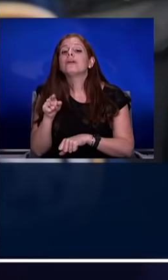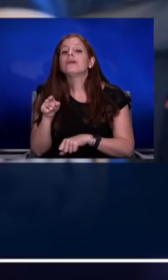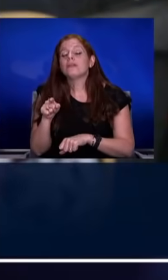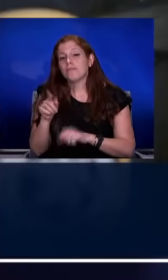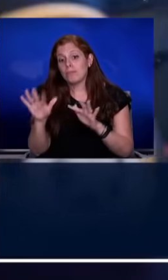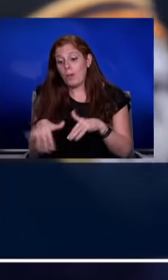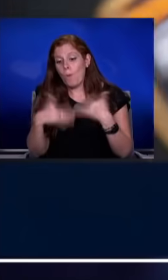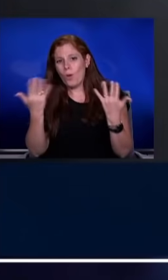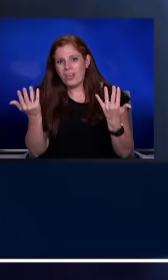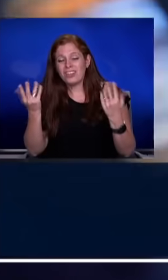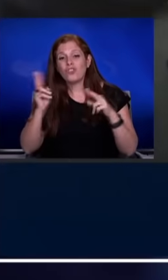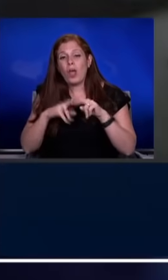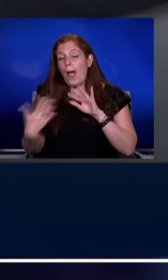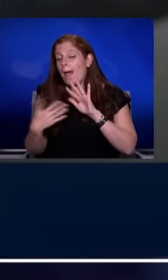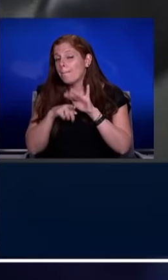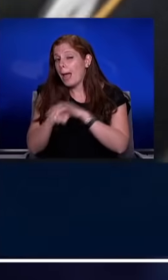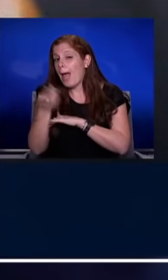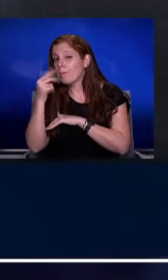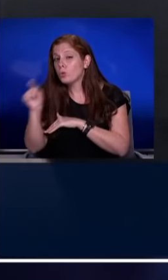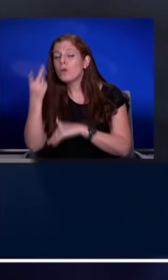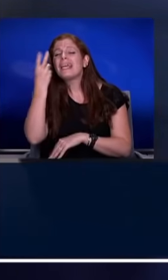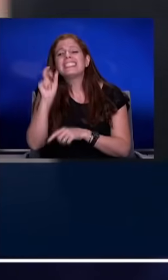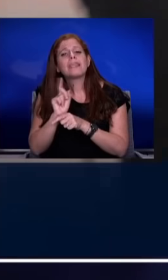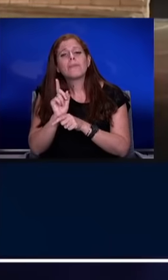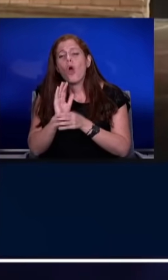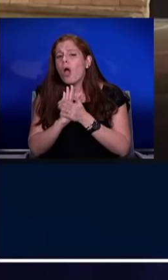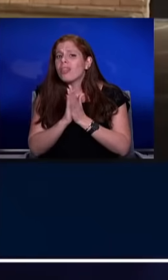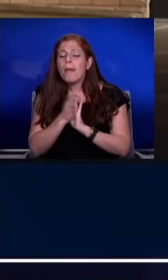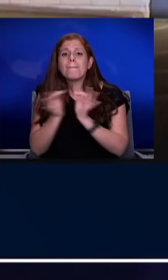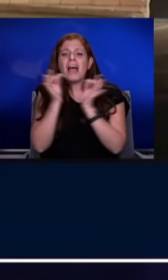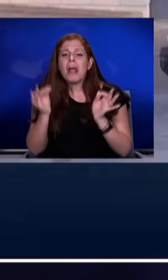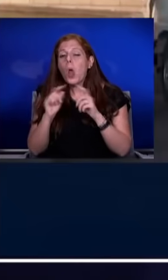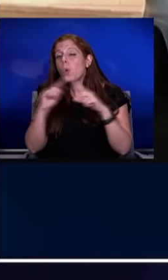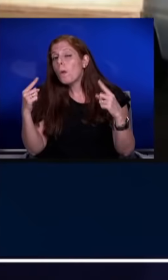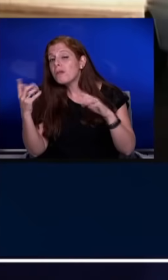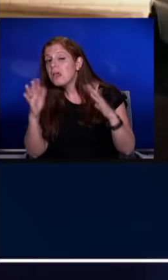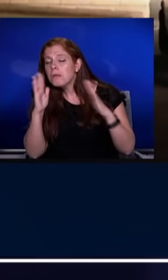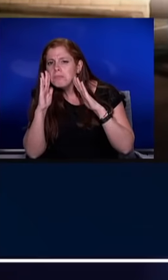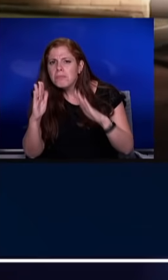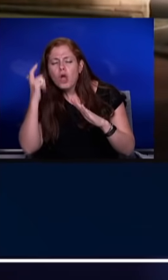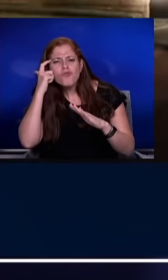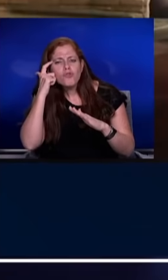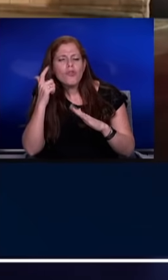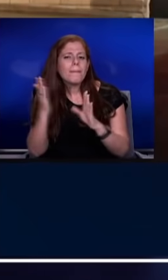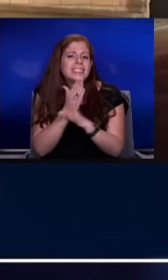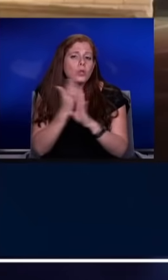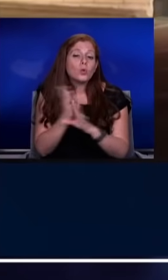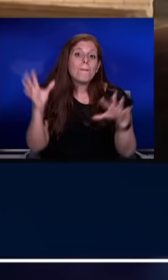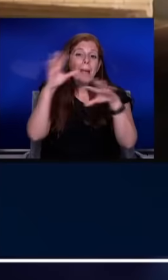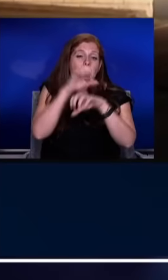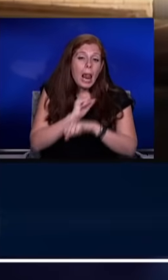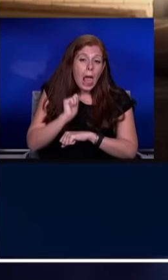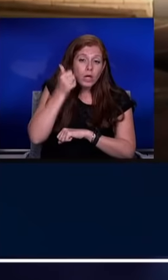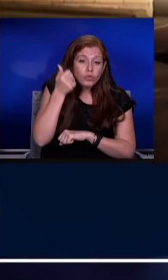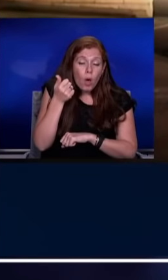בבוקר שלאחר הבריחה הם היו שם 20 דקות בלבד. בהתחלה היו כל מיני הערכות שהם הסתתרו שם במהלך הלילה הראשון שלהם